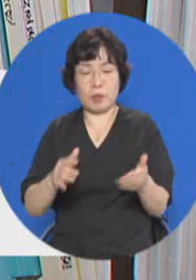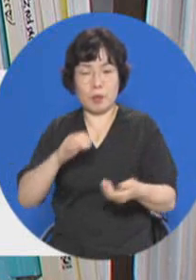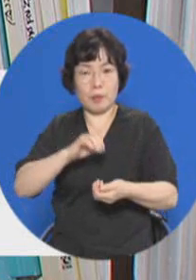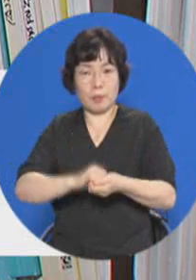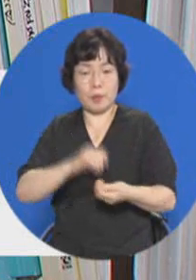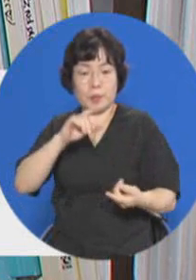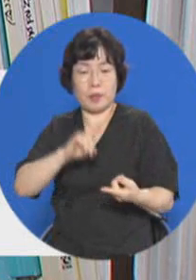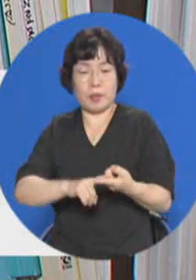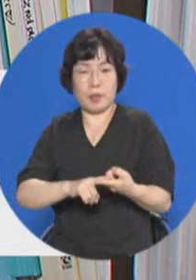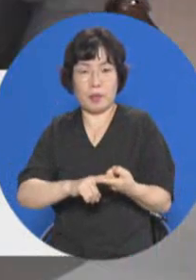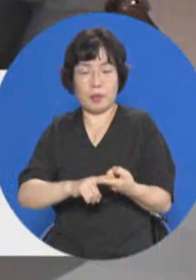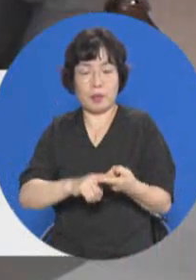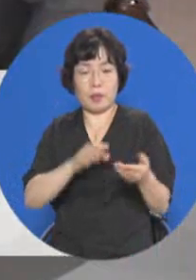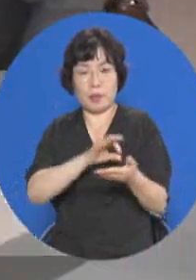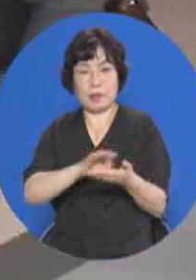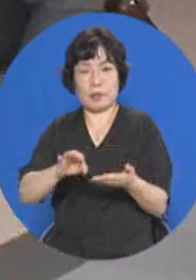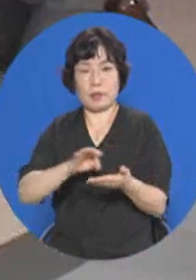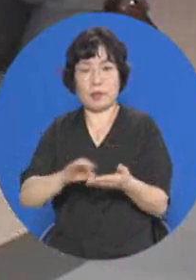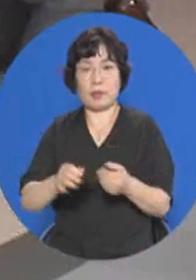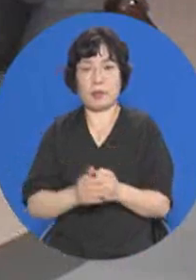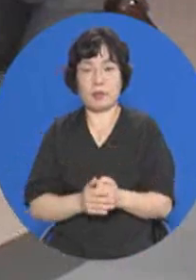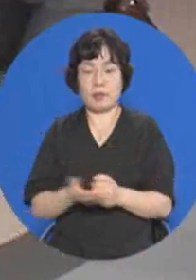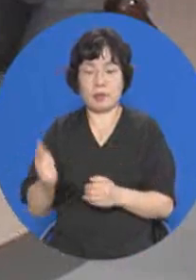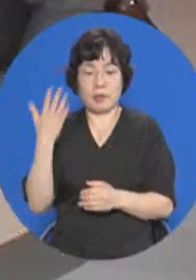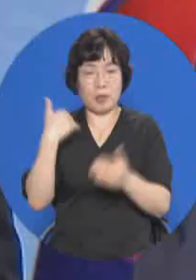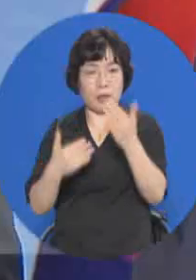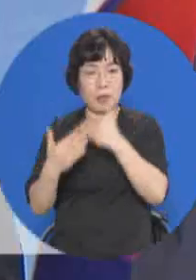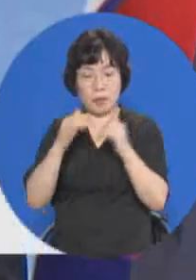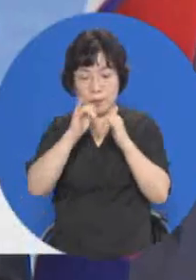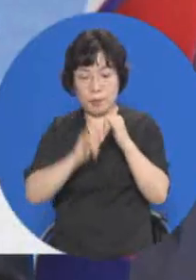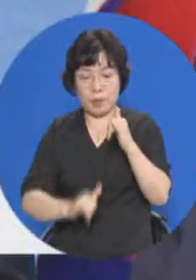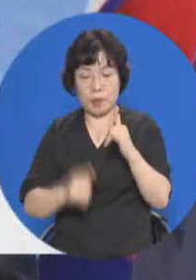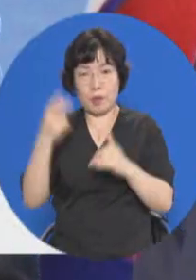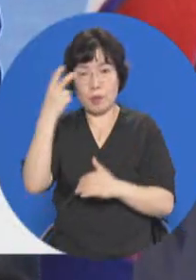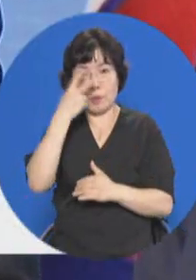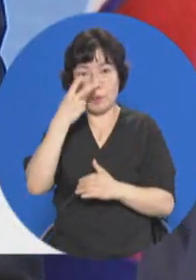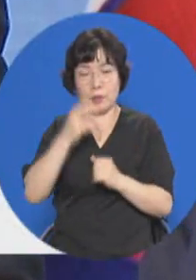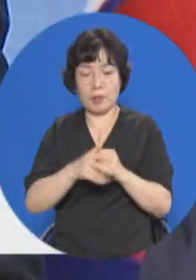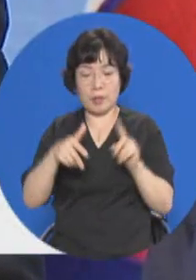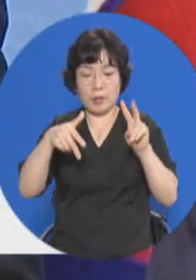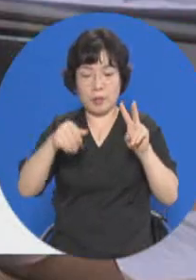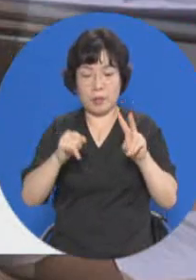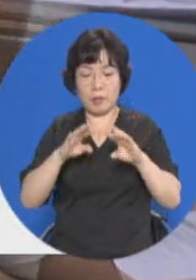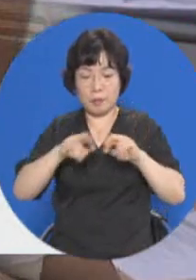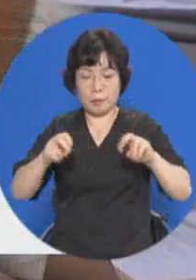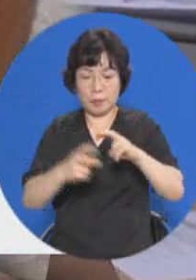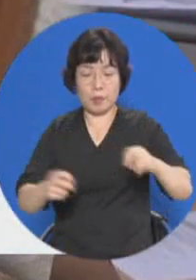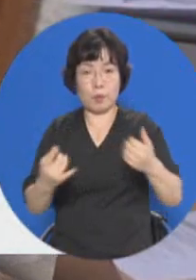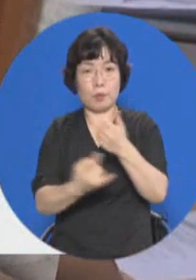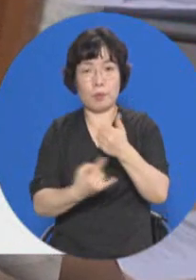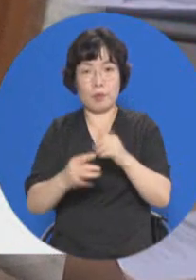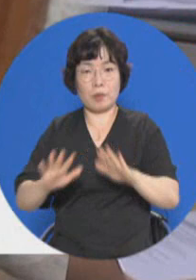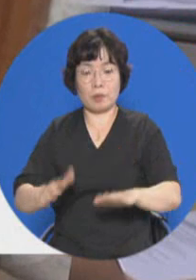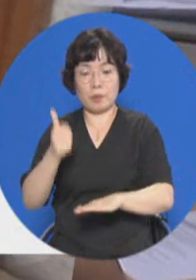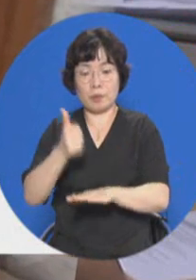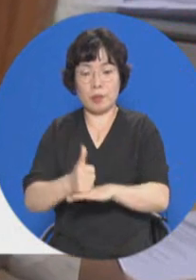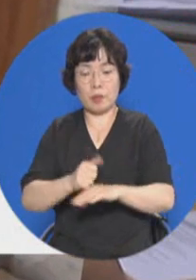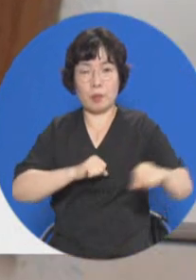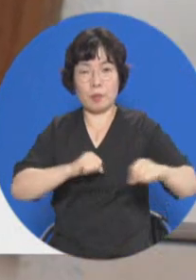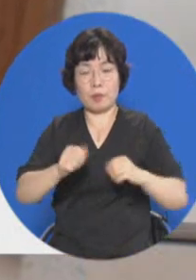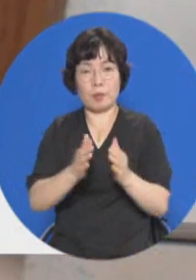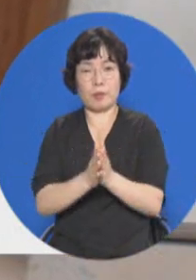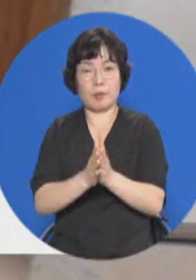지금 적용하려고. 다만 과거사를 종합적으로 조사할 제2기 진실화해위원회가 올해 말부터